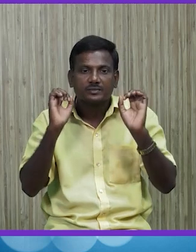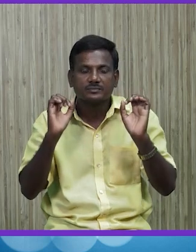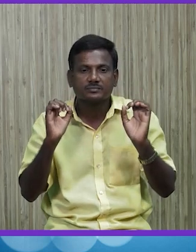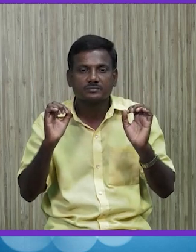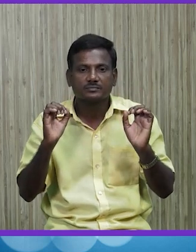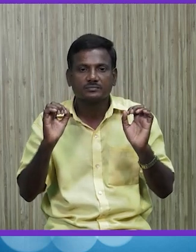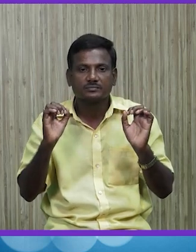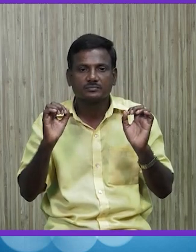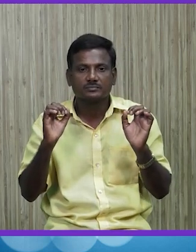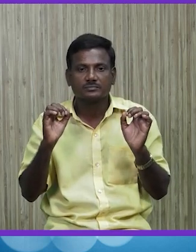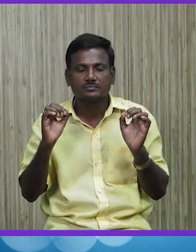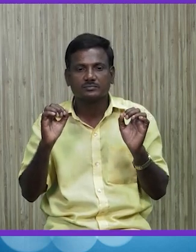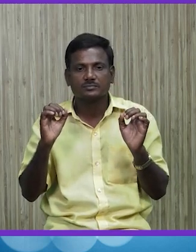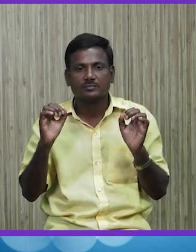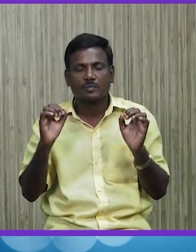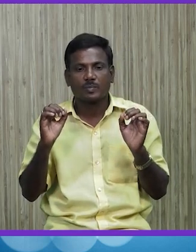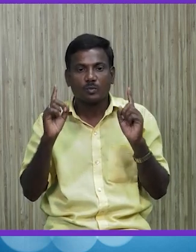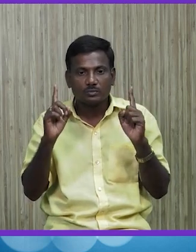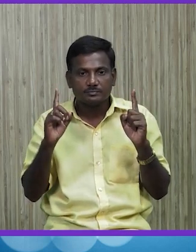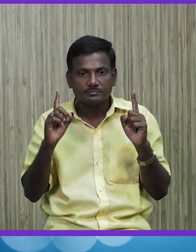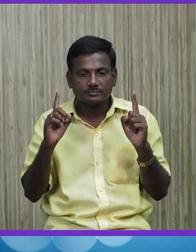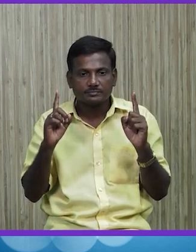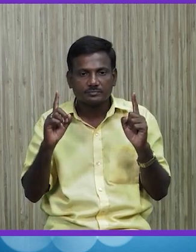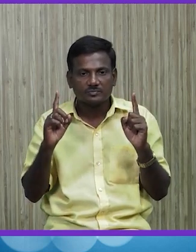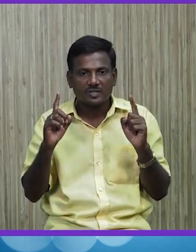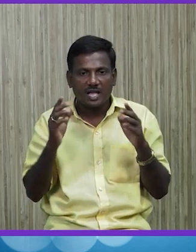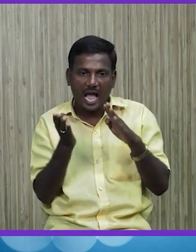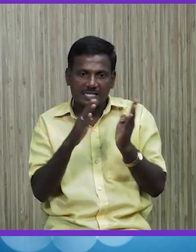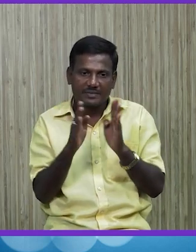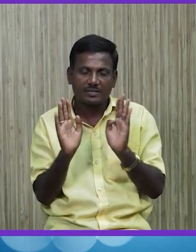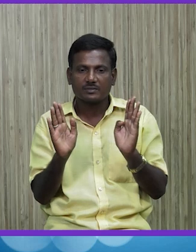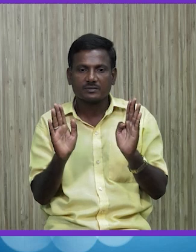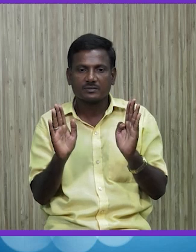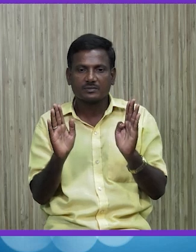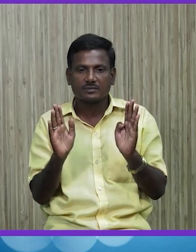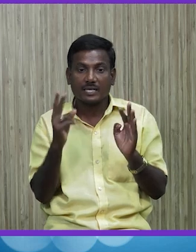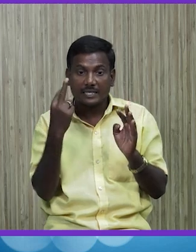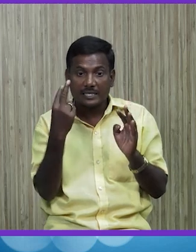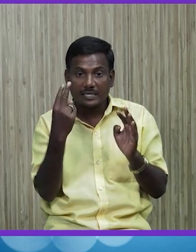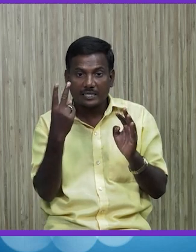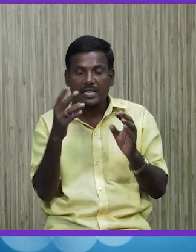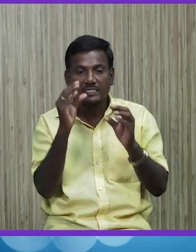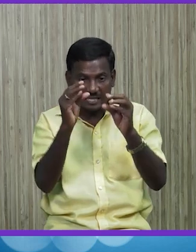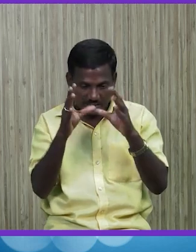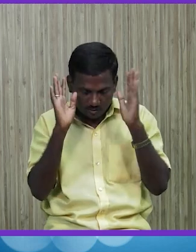பண்டும் ஒரு அசை விருக்க του இரண்டு